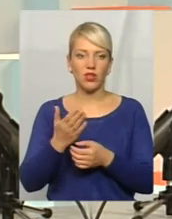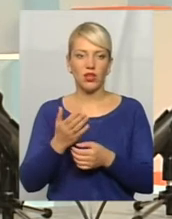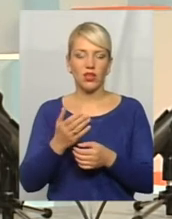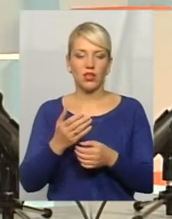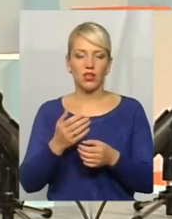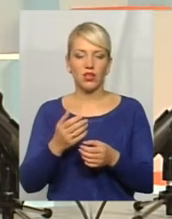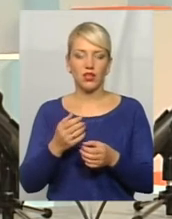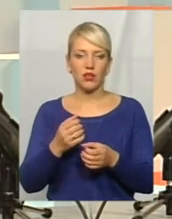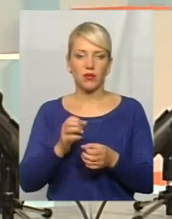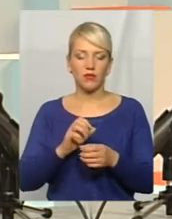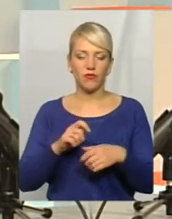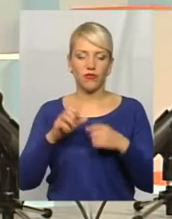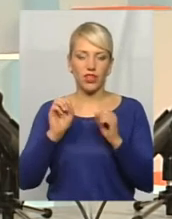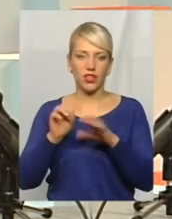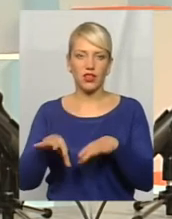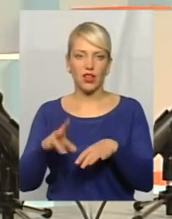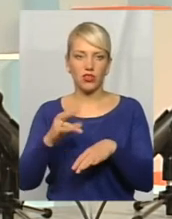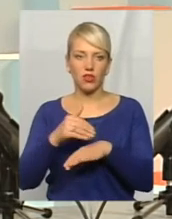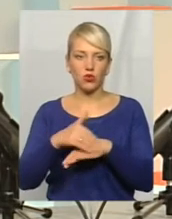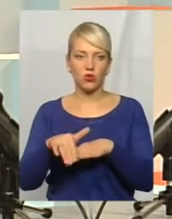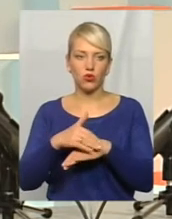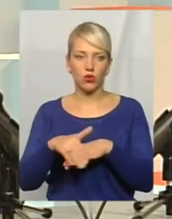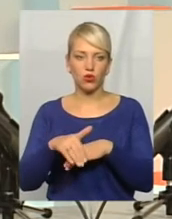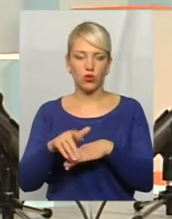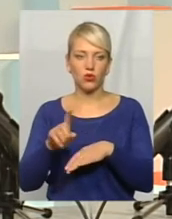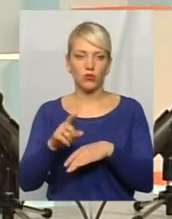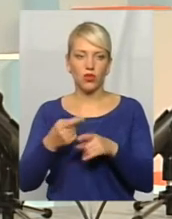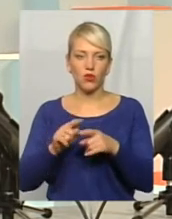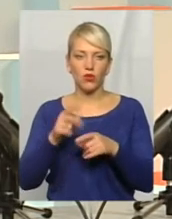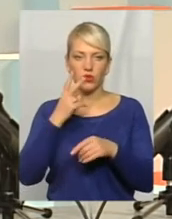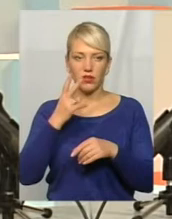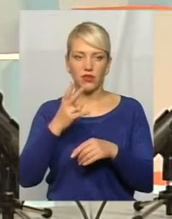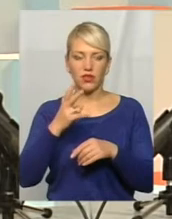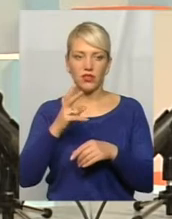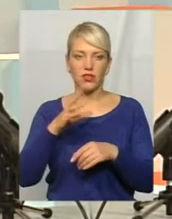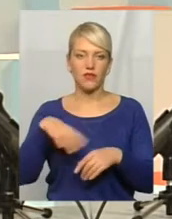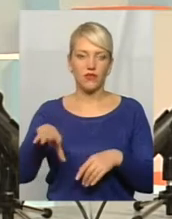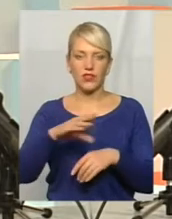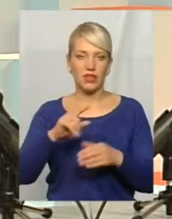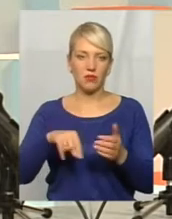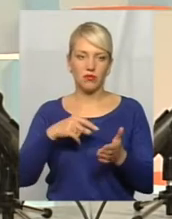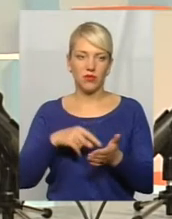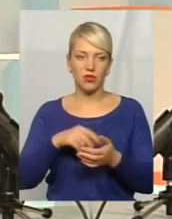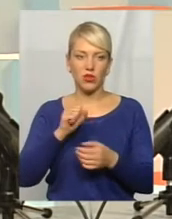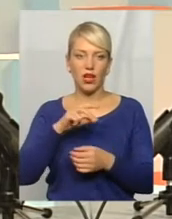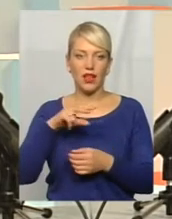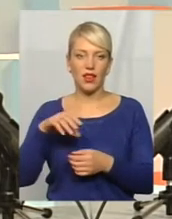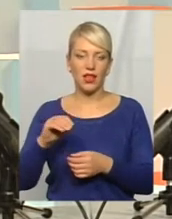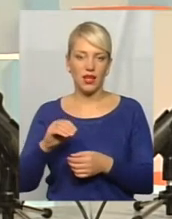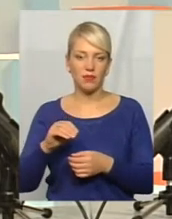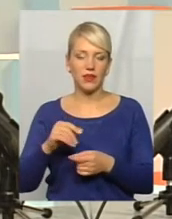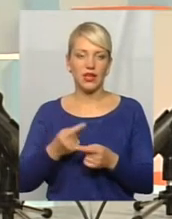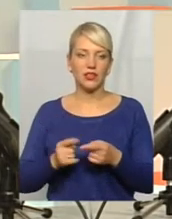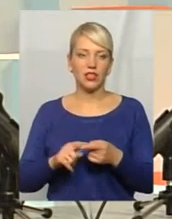продукують, викидають його на дорогу, щоб на нього дивилися мешканці всього міста. Але в зв'язку з